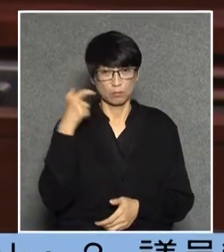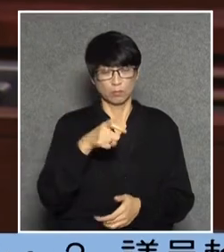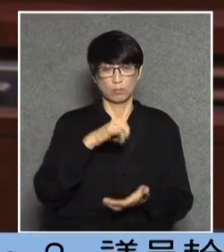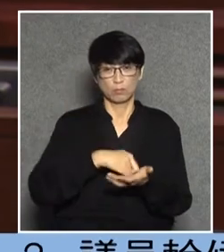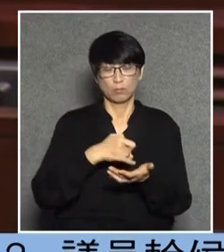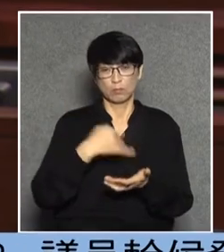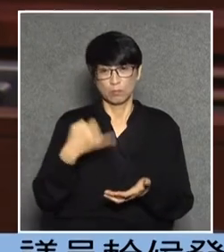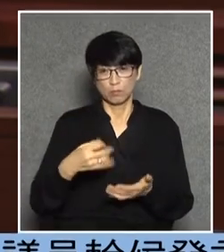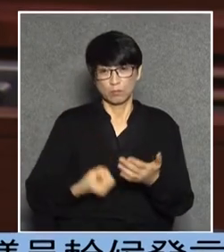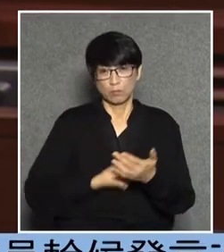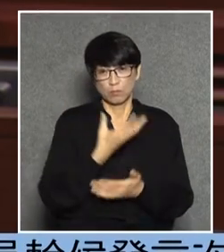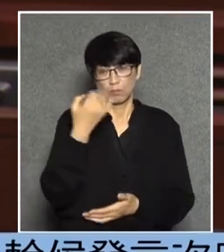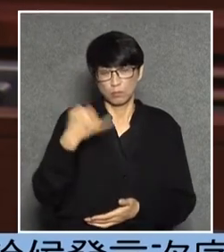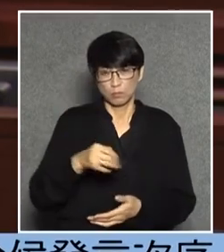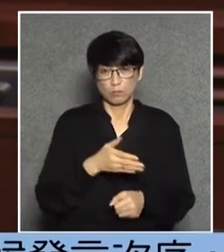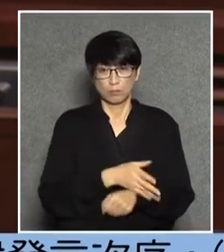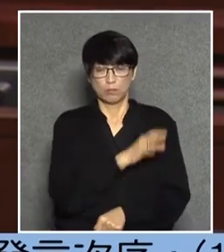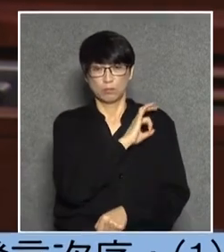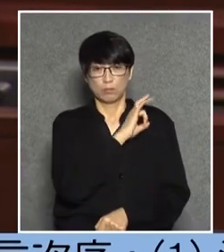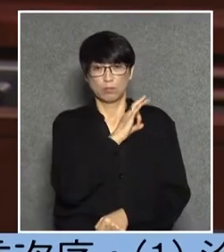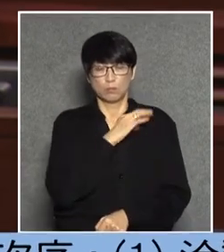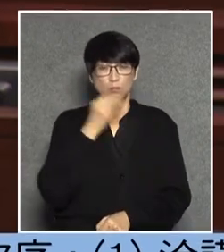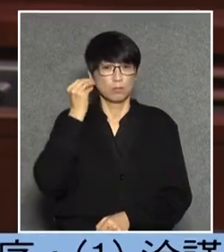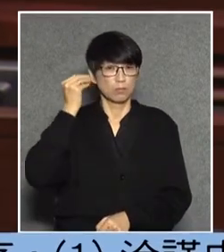贡献，系呢个社会嘅耻辱。